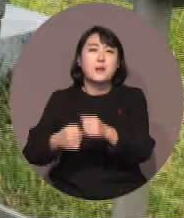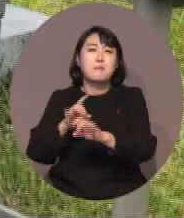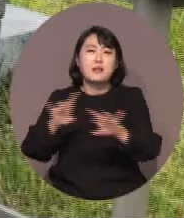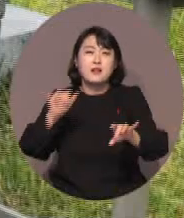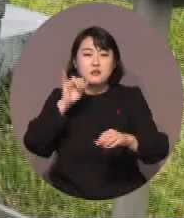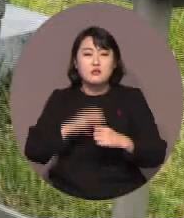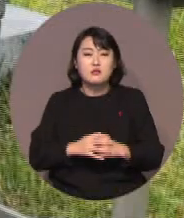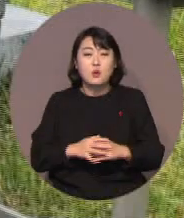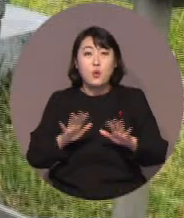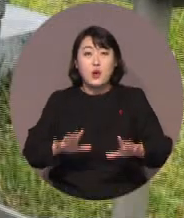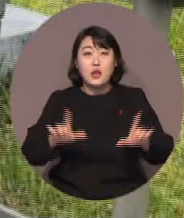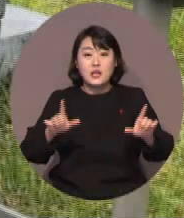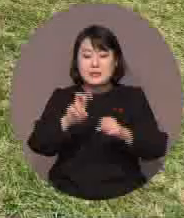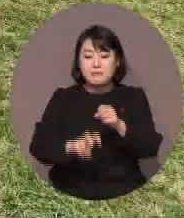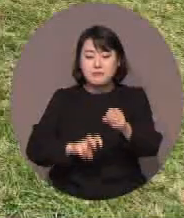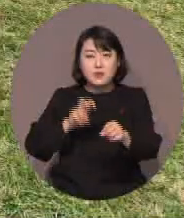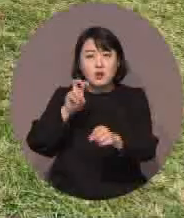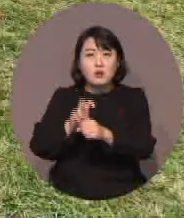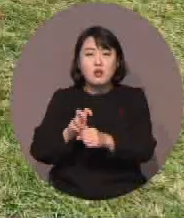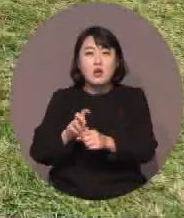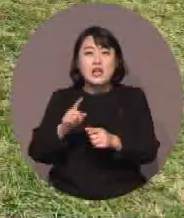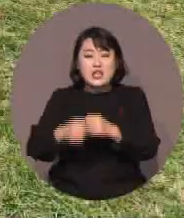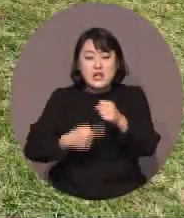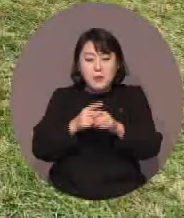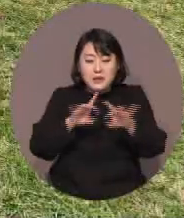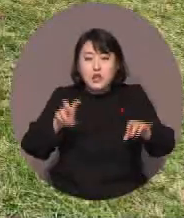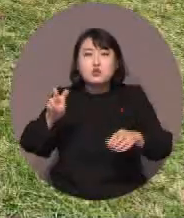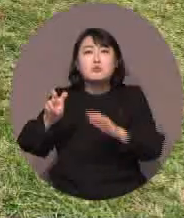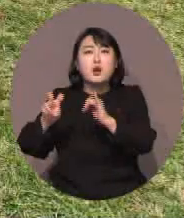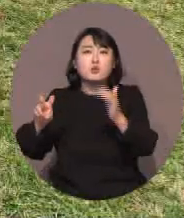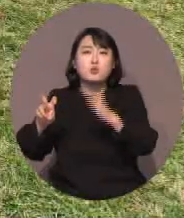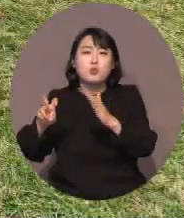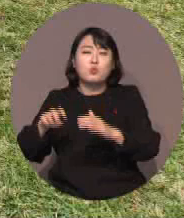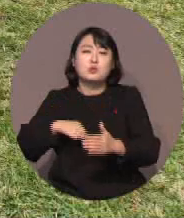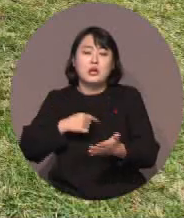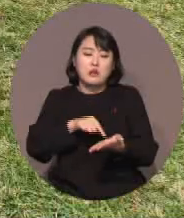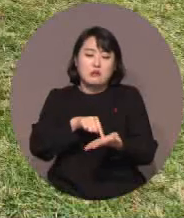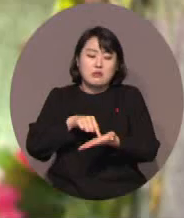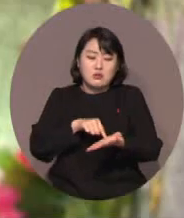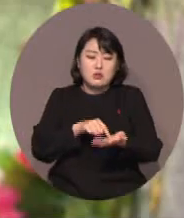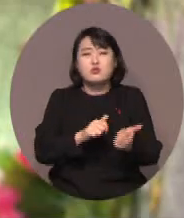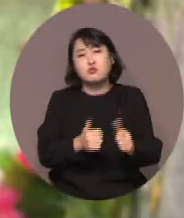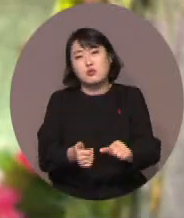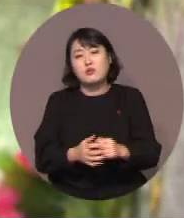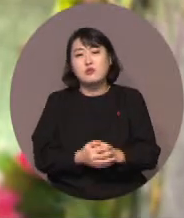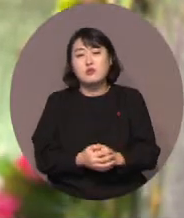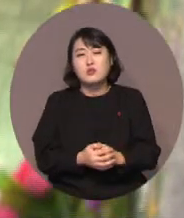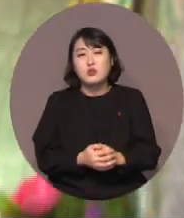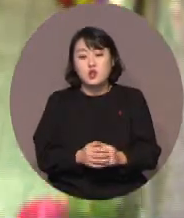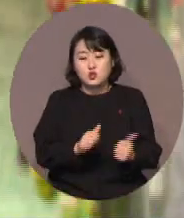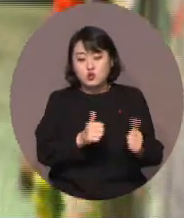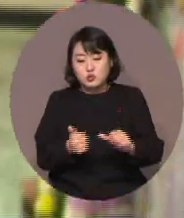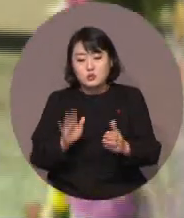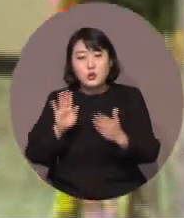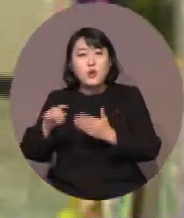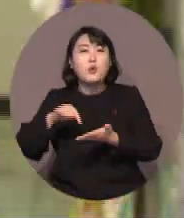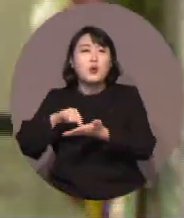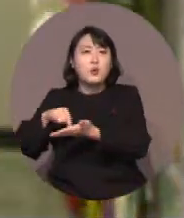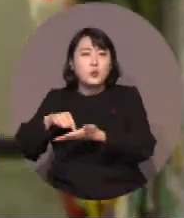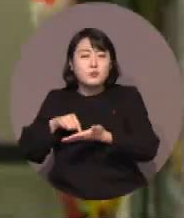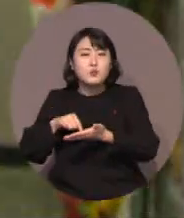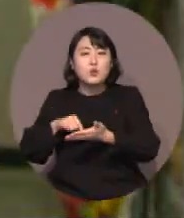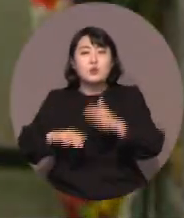벌써 20년제 매년 20명 안팎의 외로운 넋을 달래고 있습니다 죽음 이후에도 존재하는 외로움과